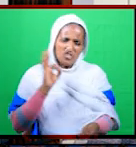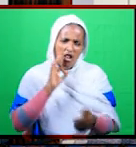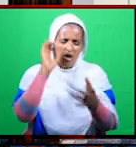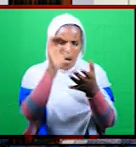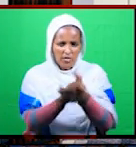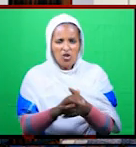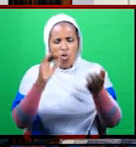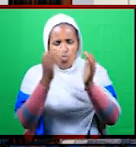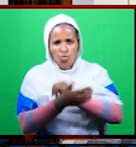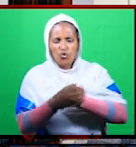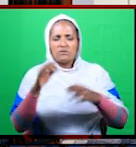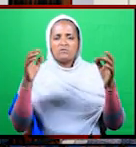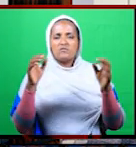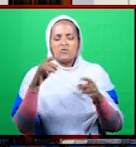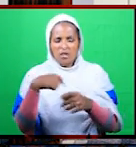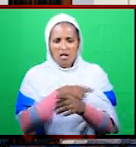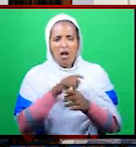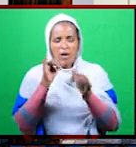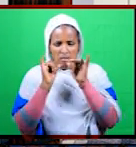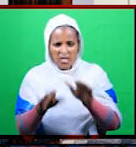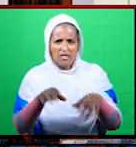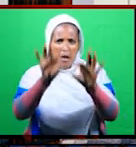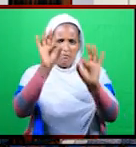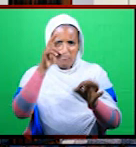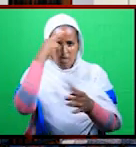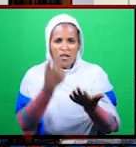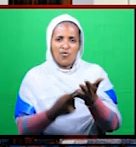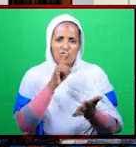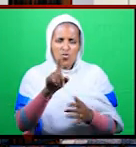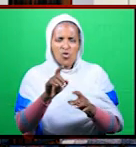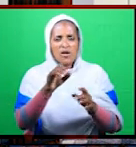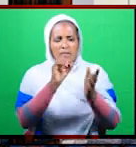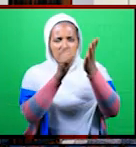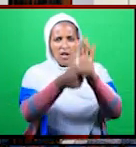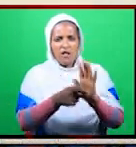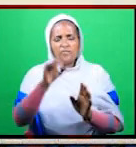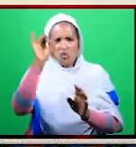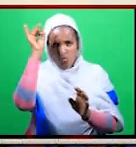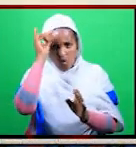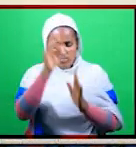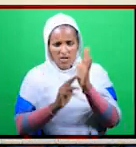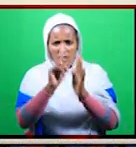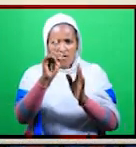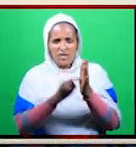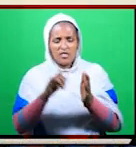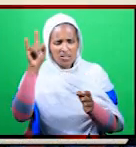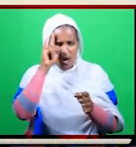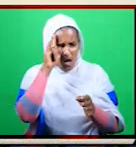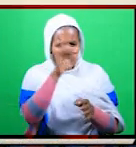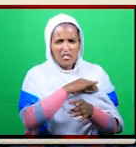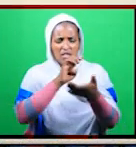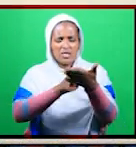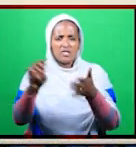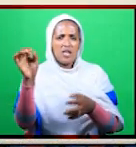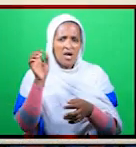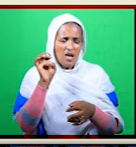የሳራ ይሁን፣ ጋብቻቸው የአብርሃምና የሳራ ይሁን ተባብለን እንመራረቅበታለን። ሌላው ለምሳሌ የሉቃስ ወንጌል ምዕራፍ አንድን ስንመለከት